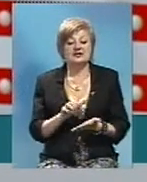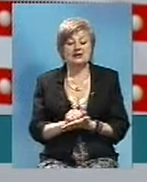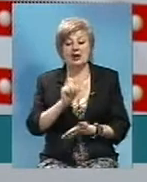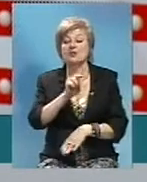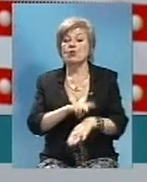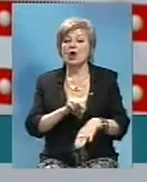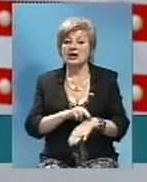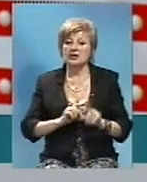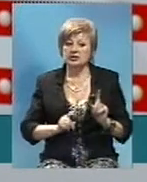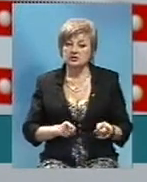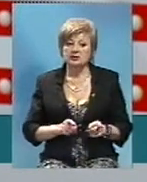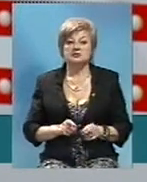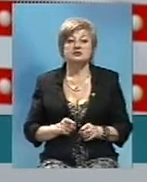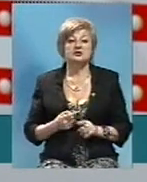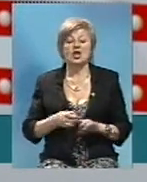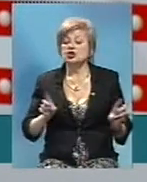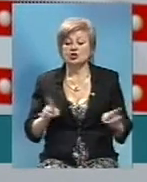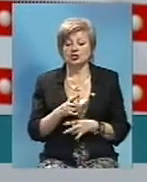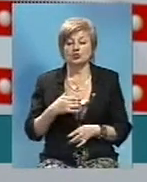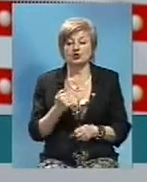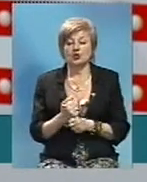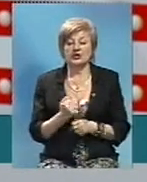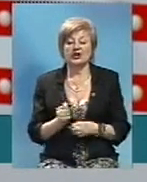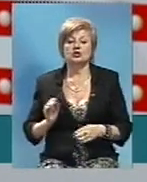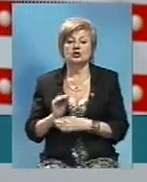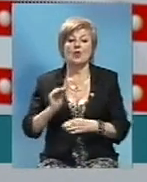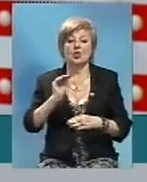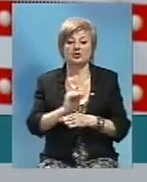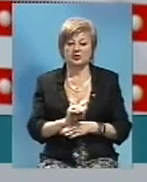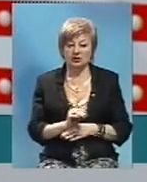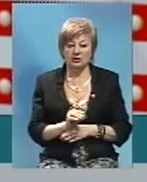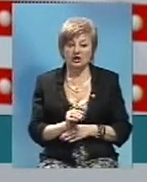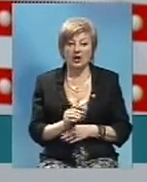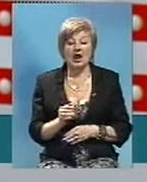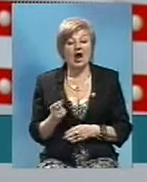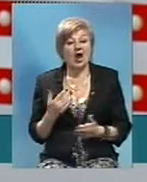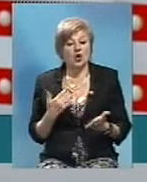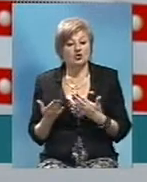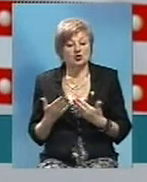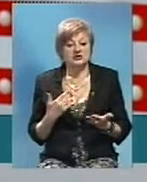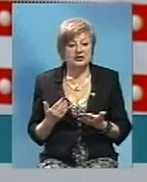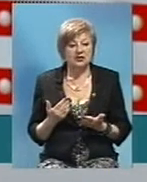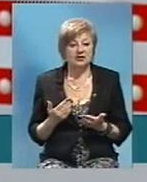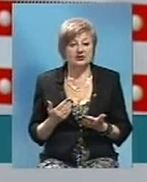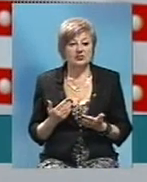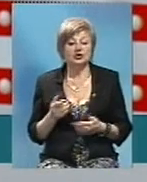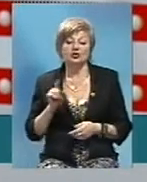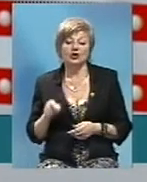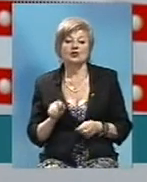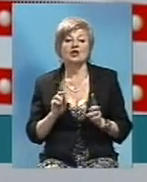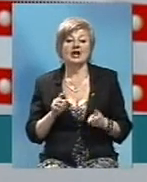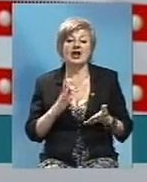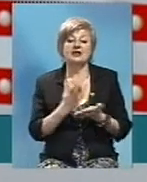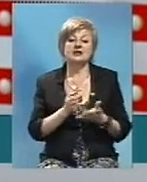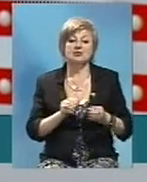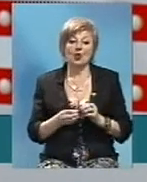поліція, і тобто виконавчому комітету не треба робити якихось додаткових речей. А відносно все ж таки того, яка є